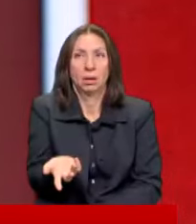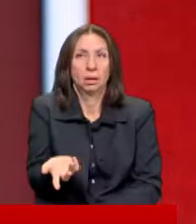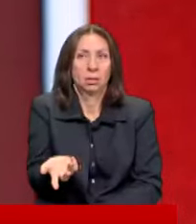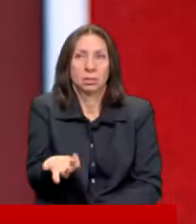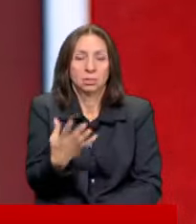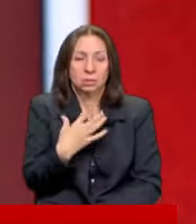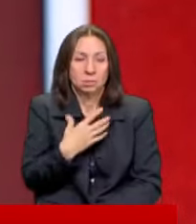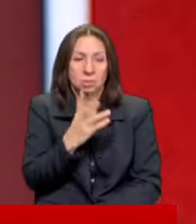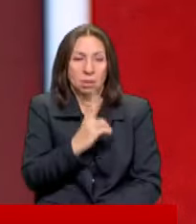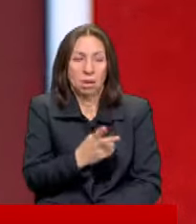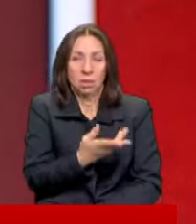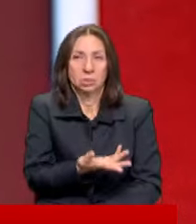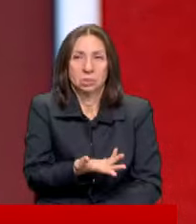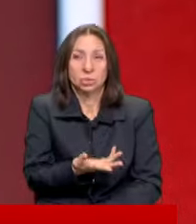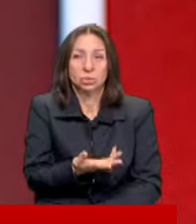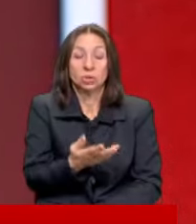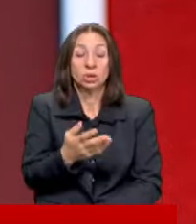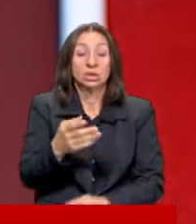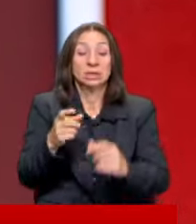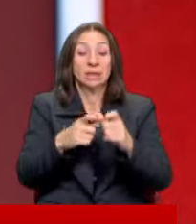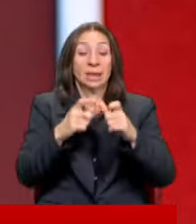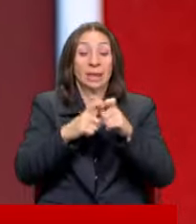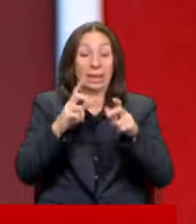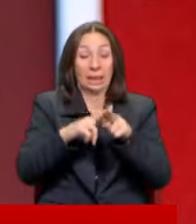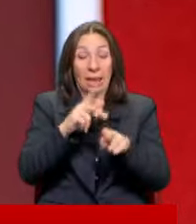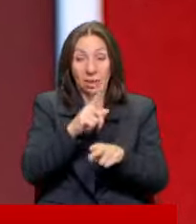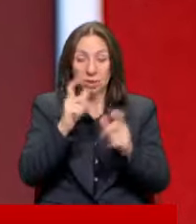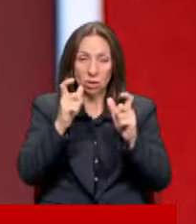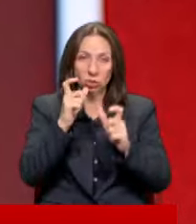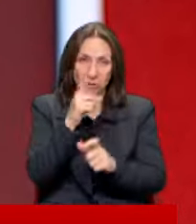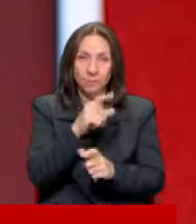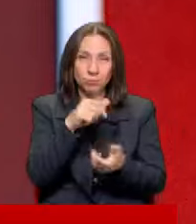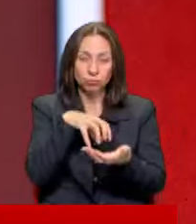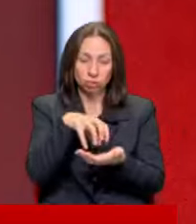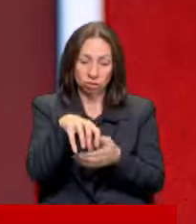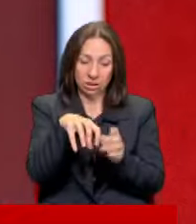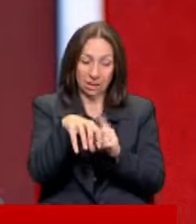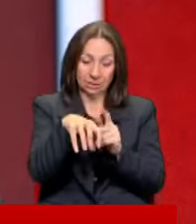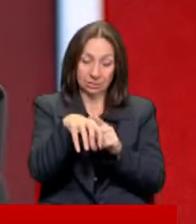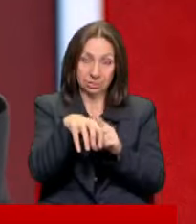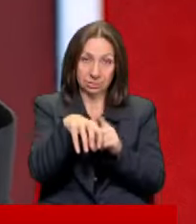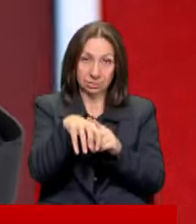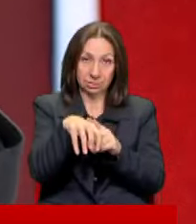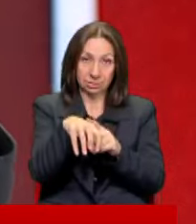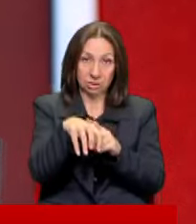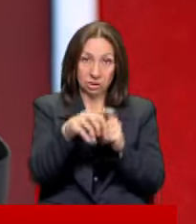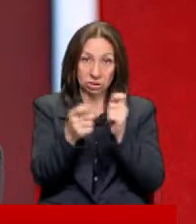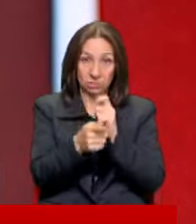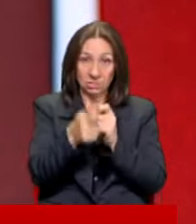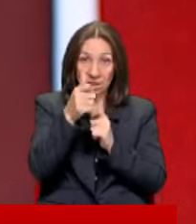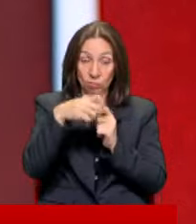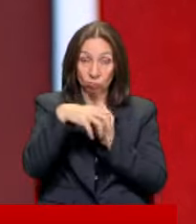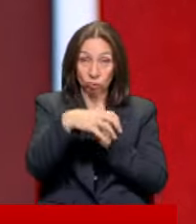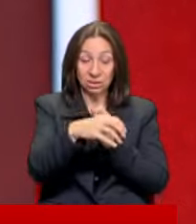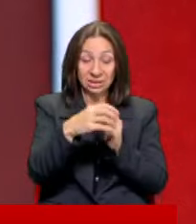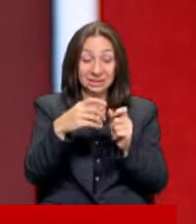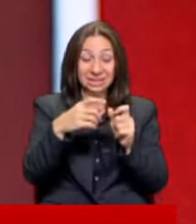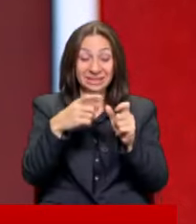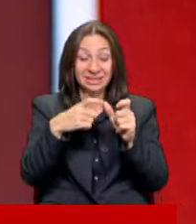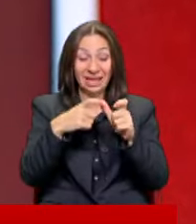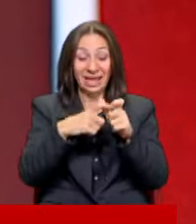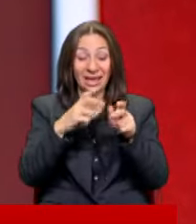yani kendi Güvenlik Kurumu bütçeden Eee yani Çalışma Bakanlığı'nın bütçesinden sosyal